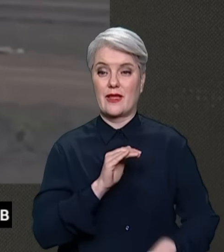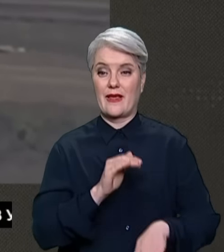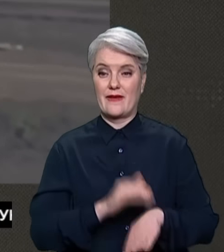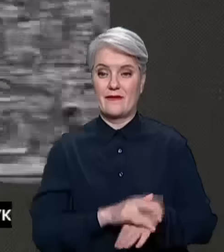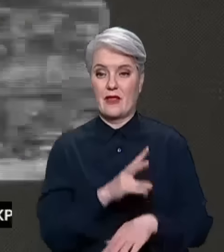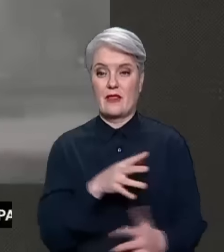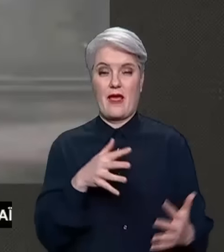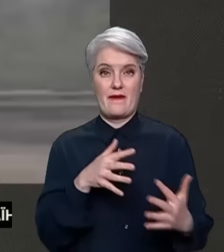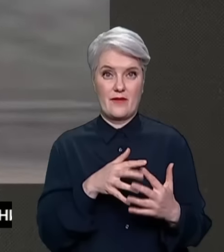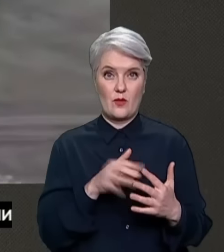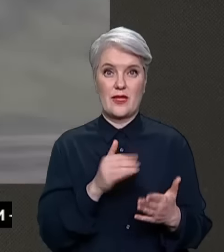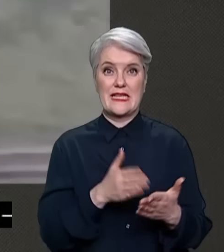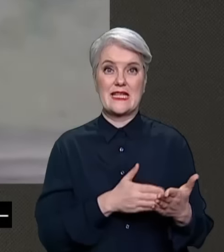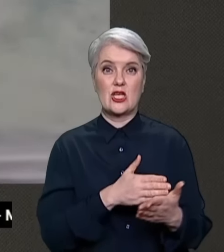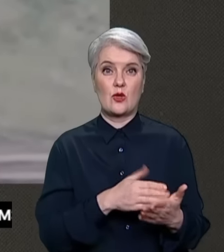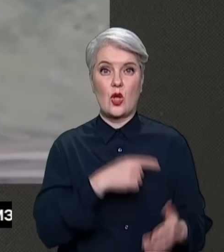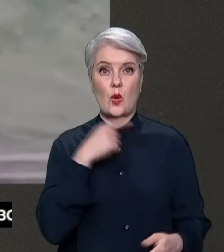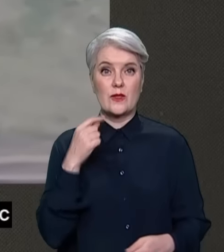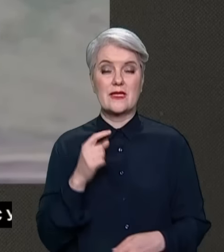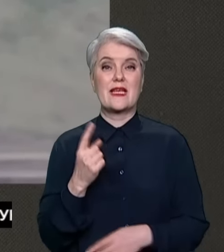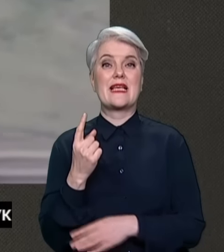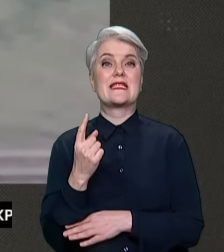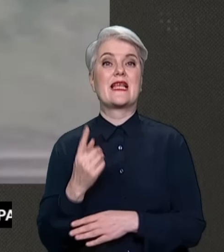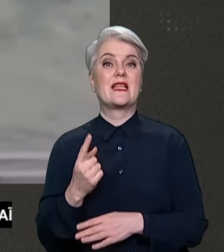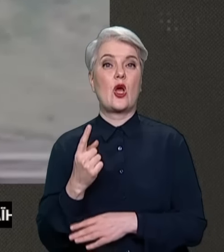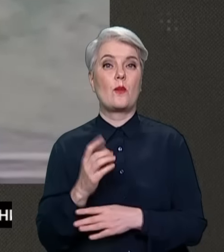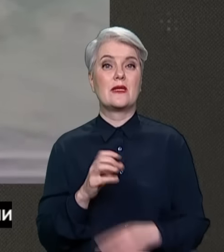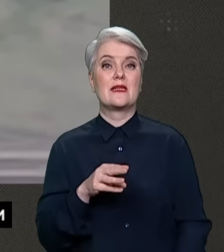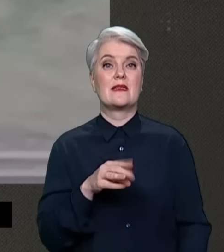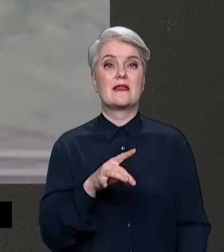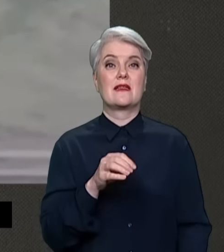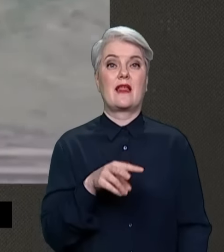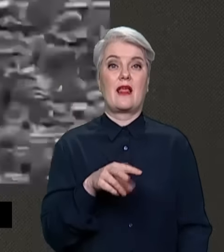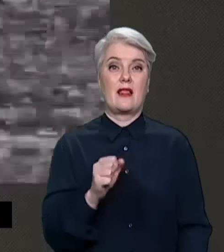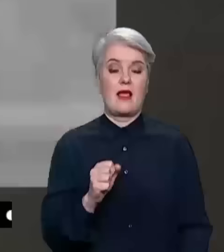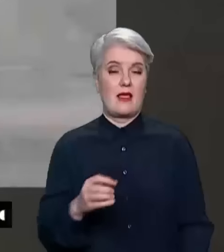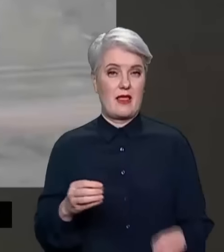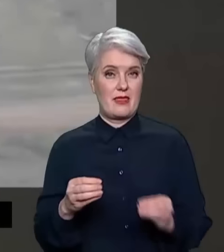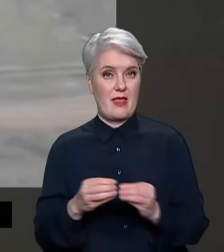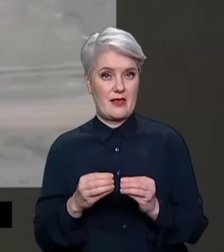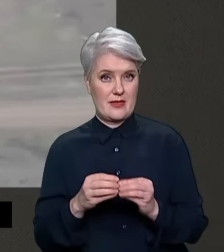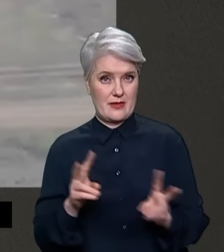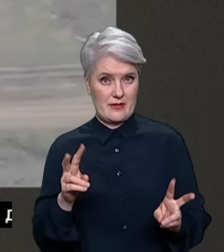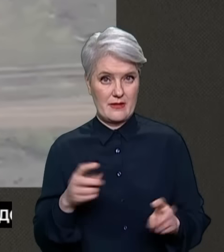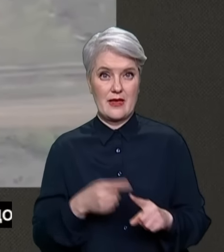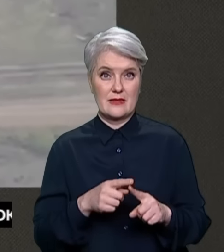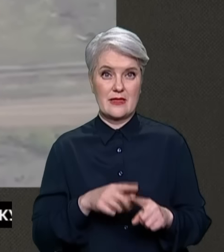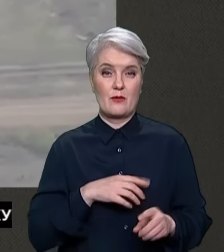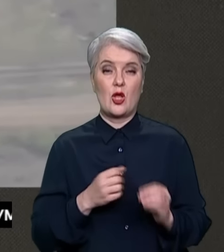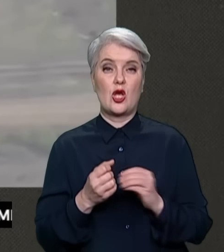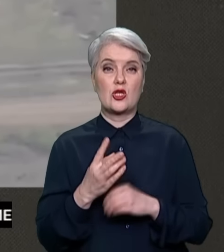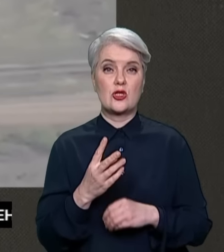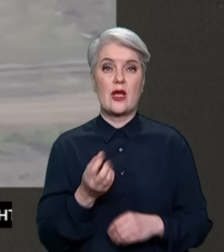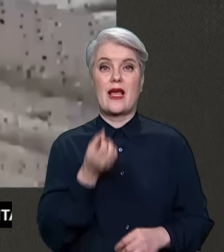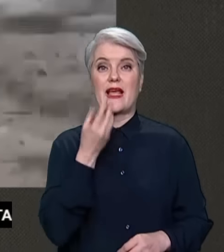на фронті та знешкодили російський зенітний ракетний комплекс «Стріла-10». За даними ГУР, це сталося 14